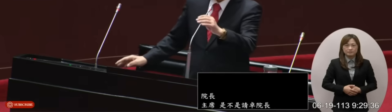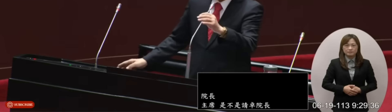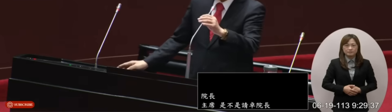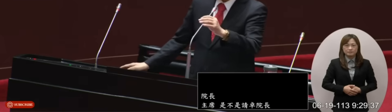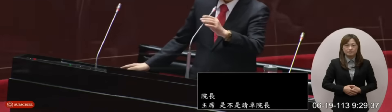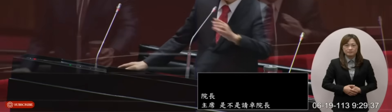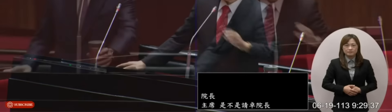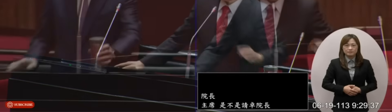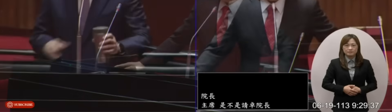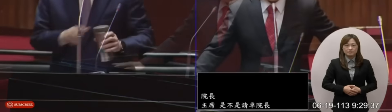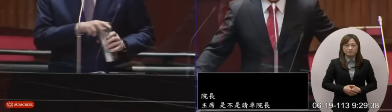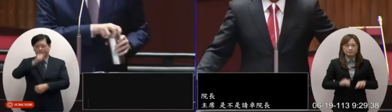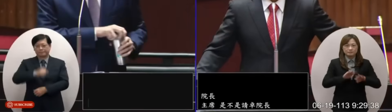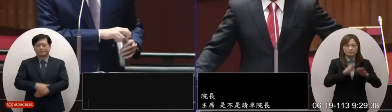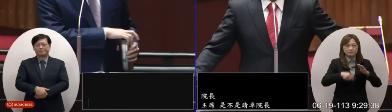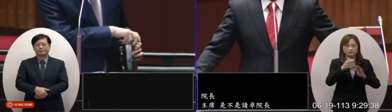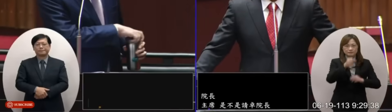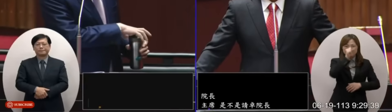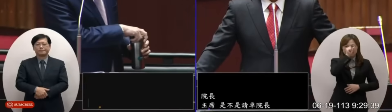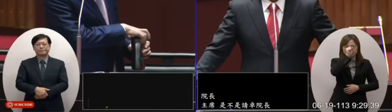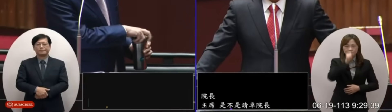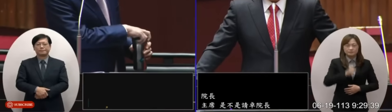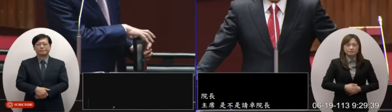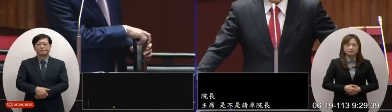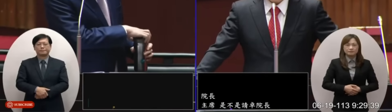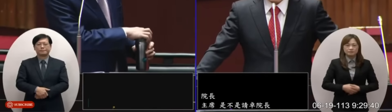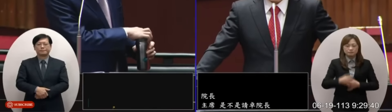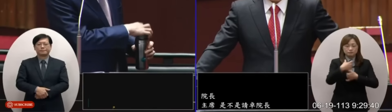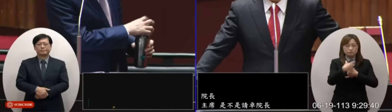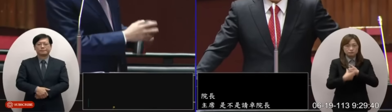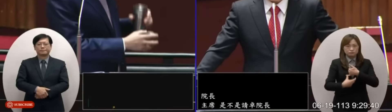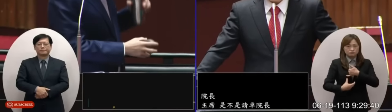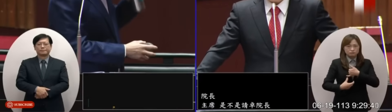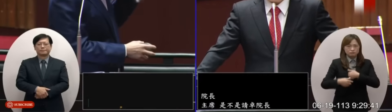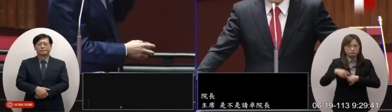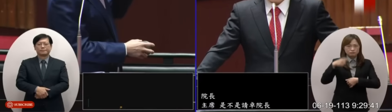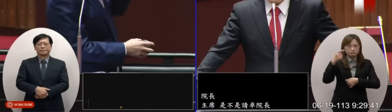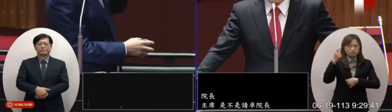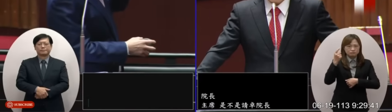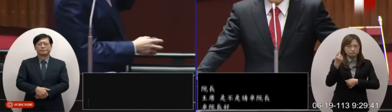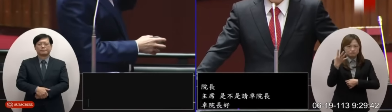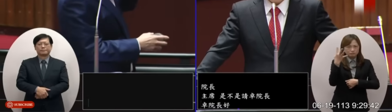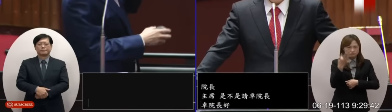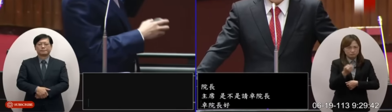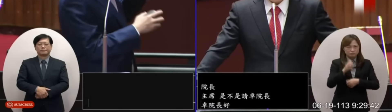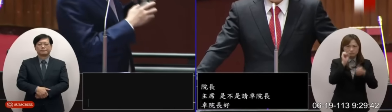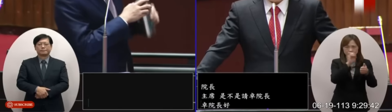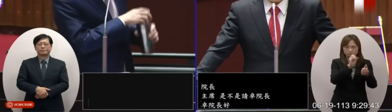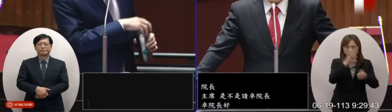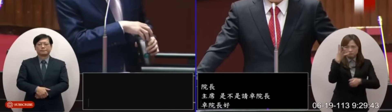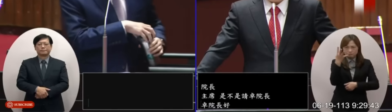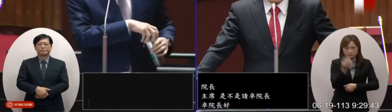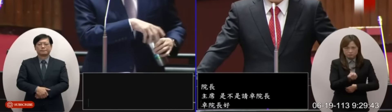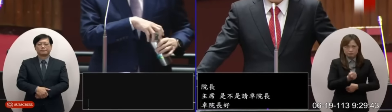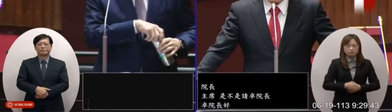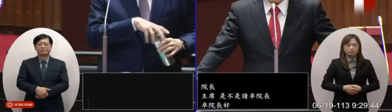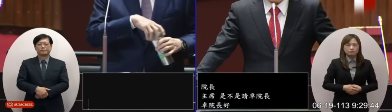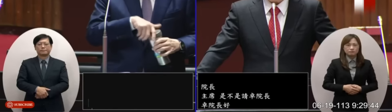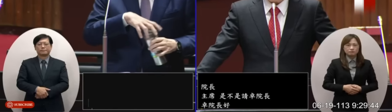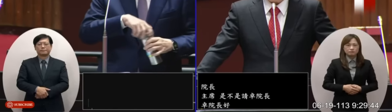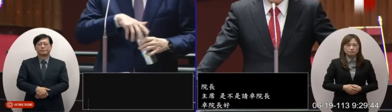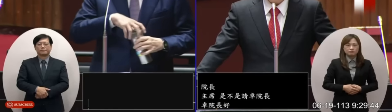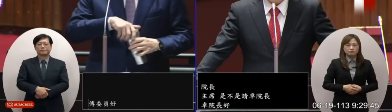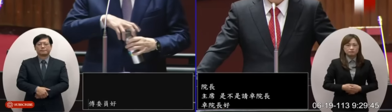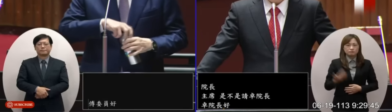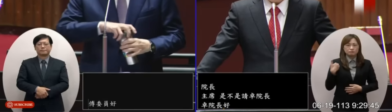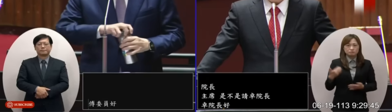委员好， 卓院长好，本席啊再三的向您提醒，这是过去